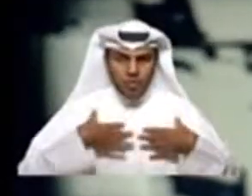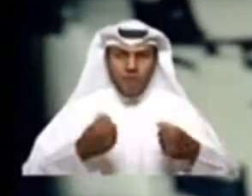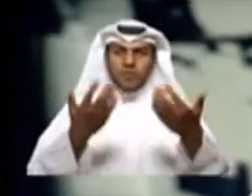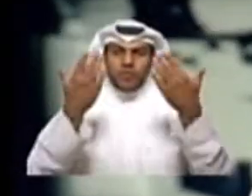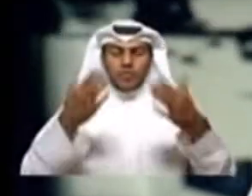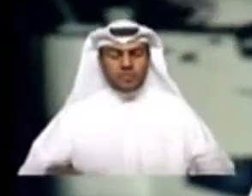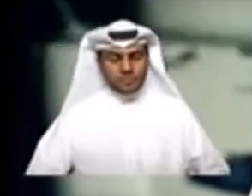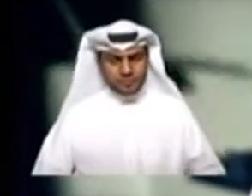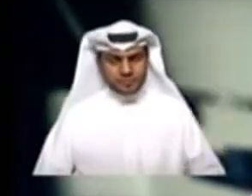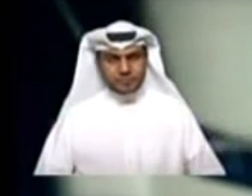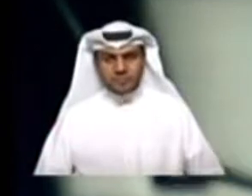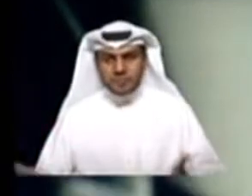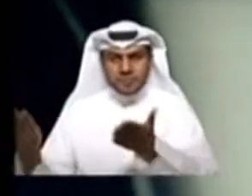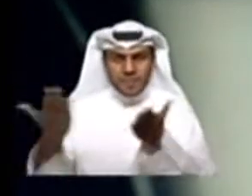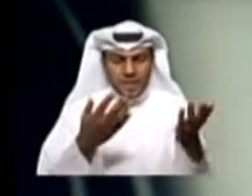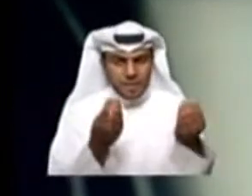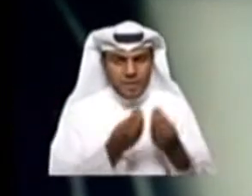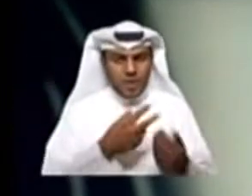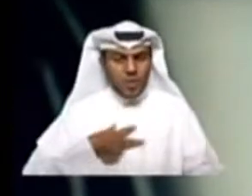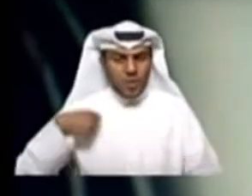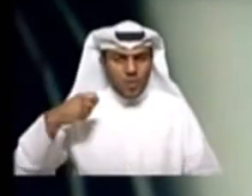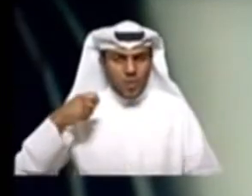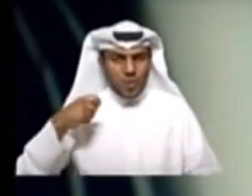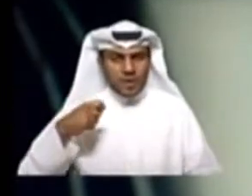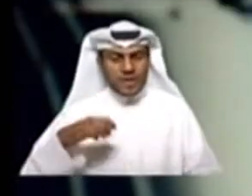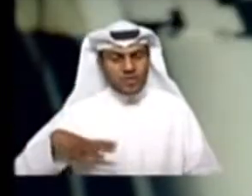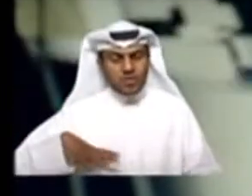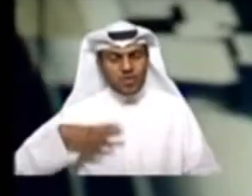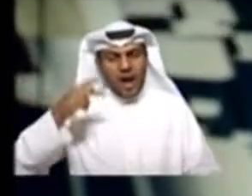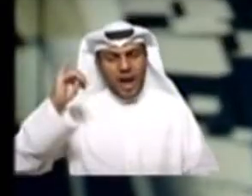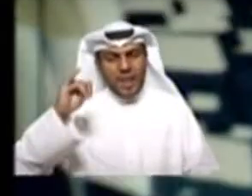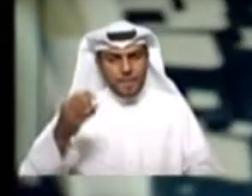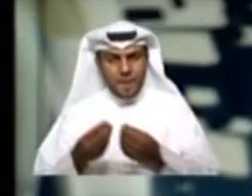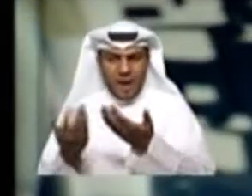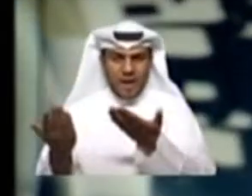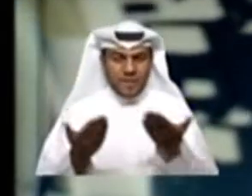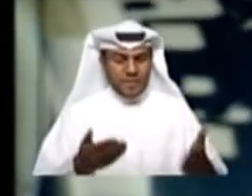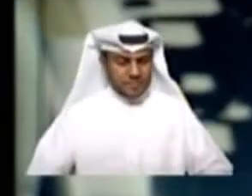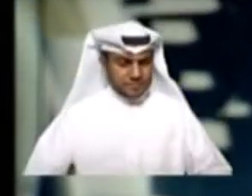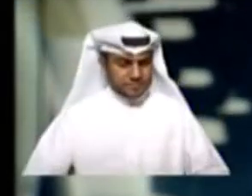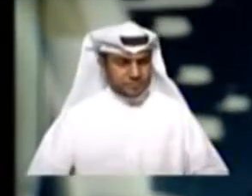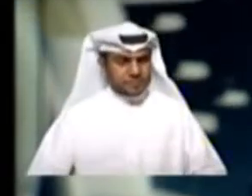والسداد. حضر المقابلتين وزير شؤون الديوان الأميري الشيخ علي جراح الصباح.